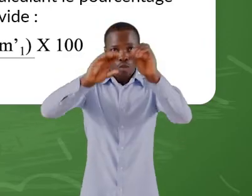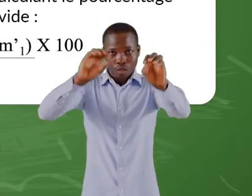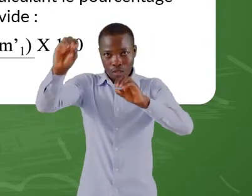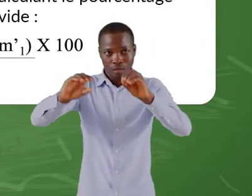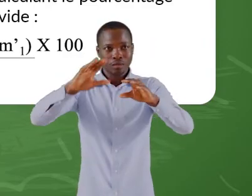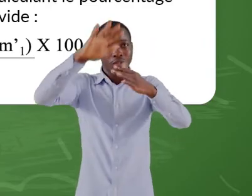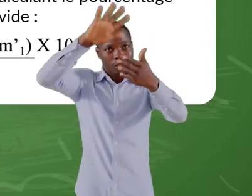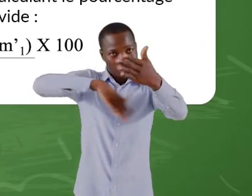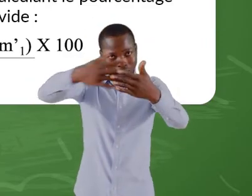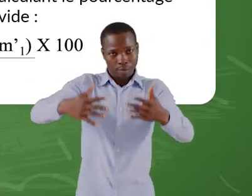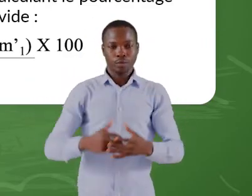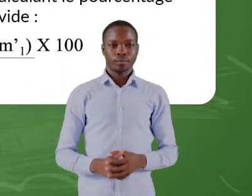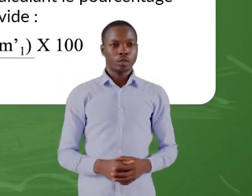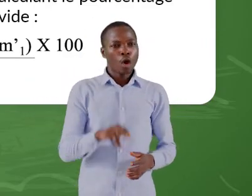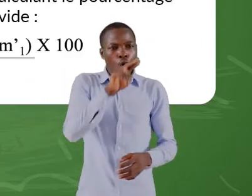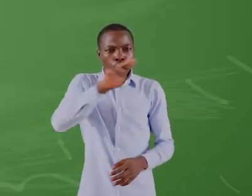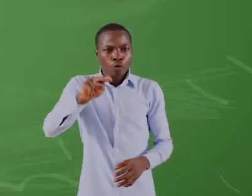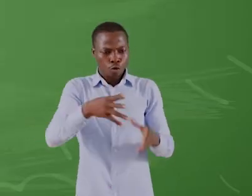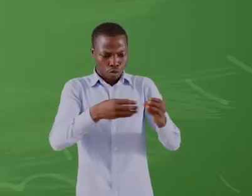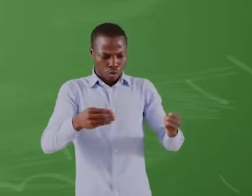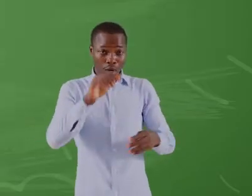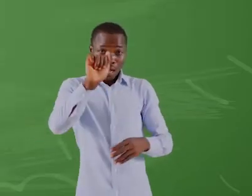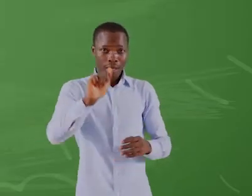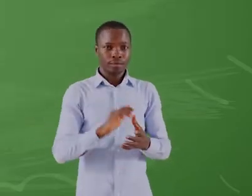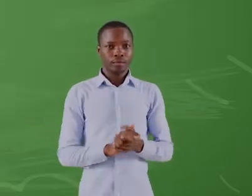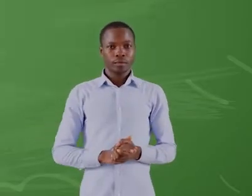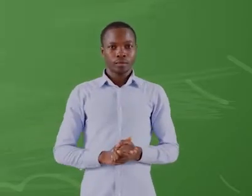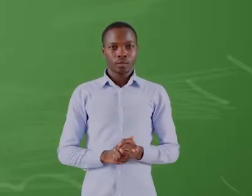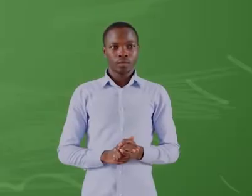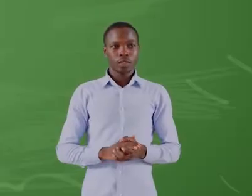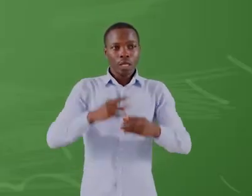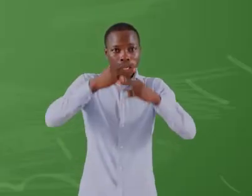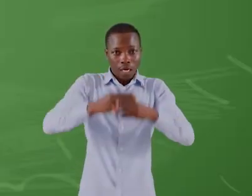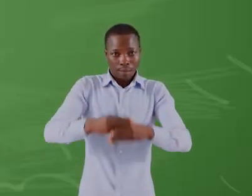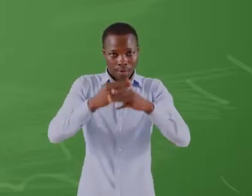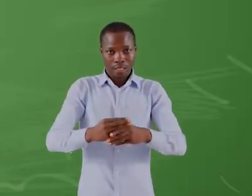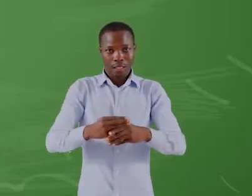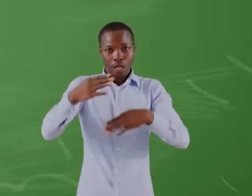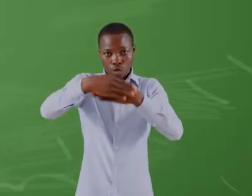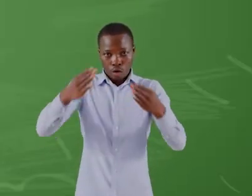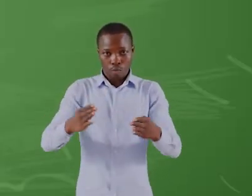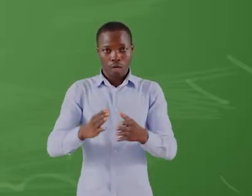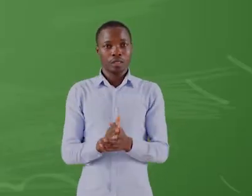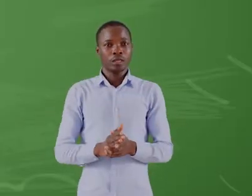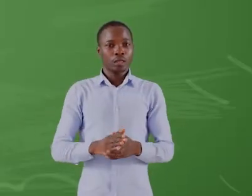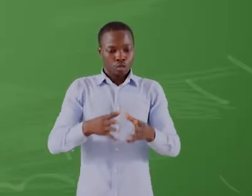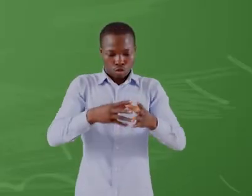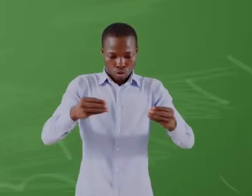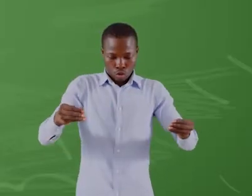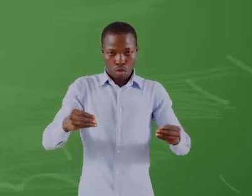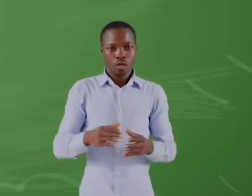les valeurs suivantes. Au niveau du sol A, la masse de la boîte du